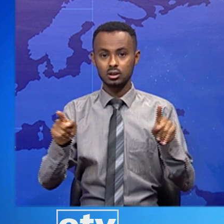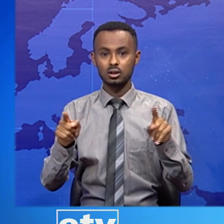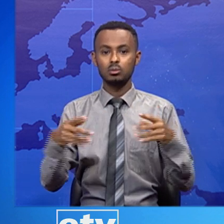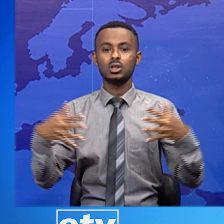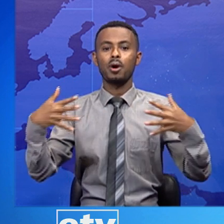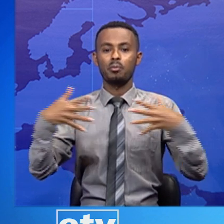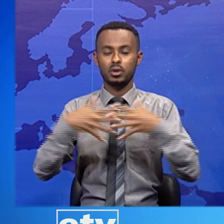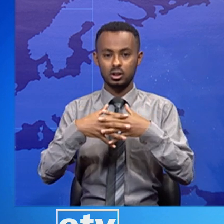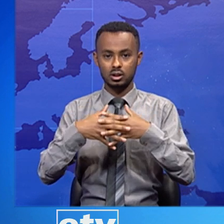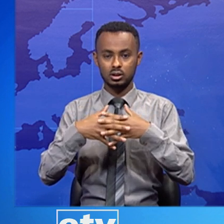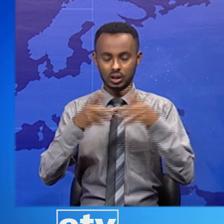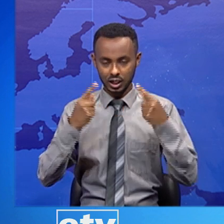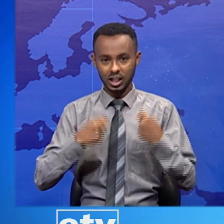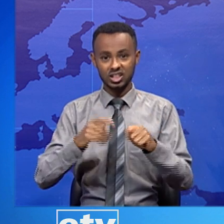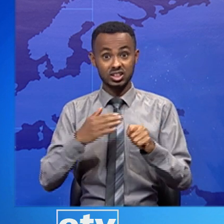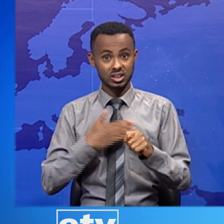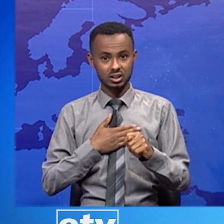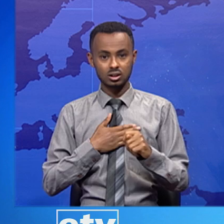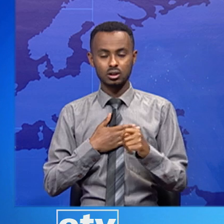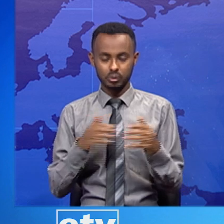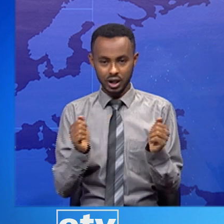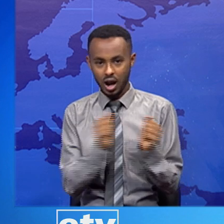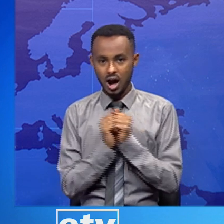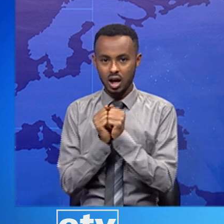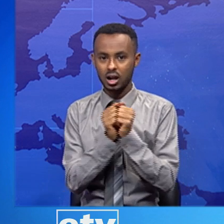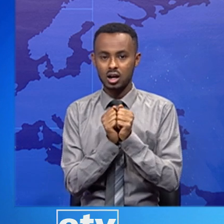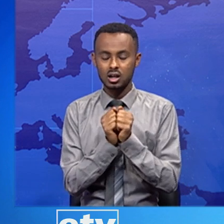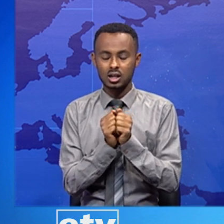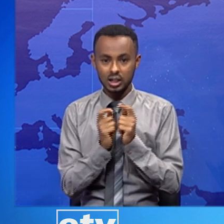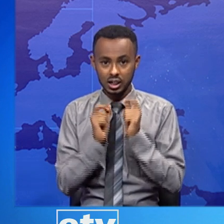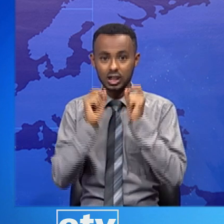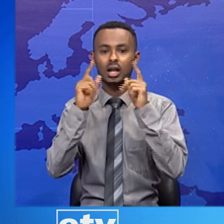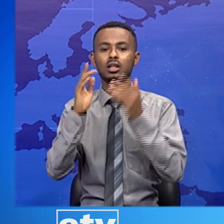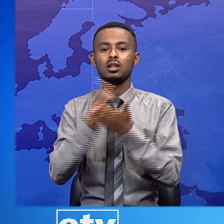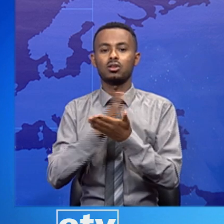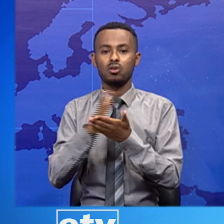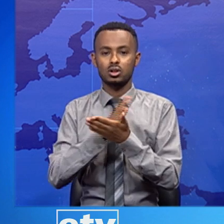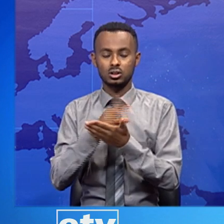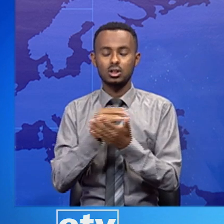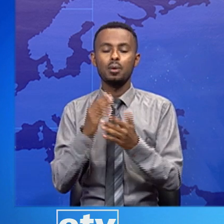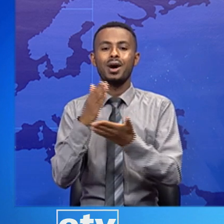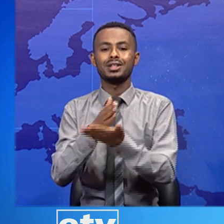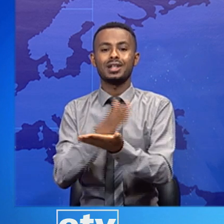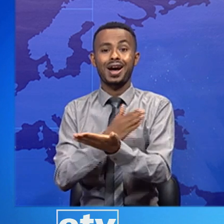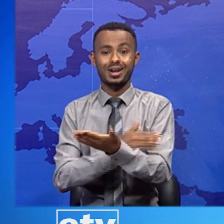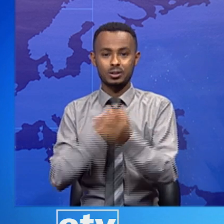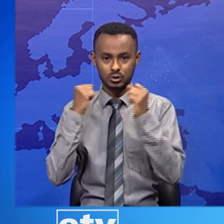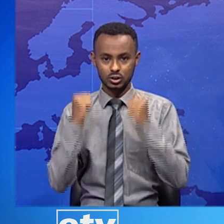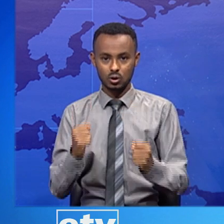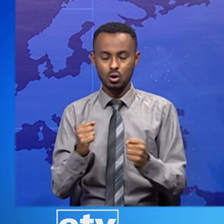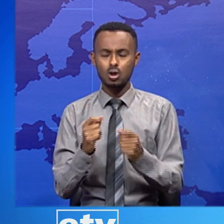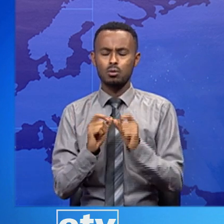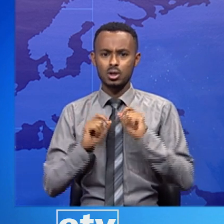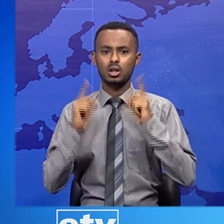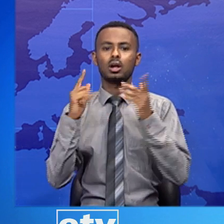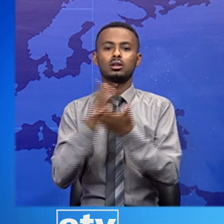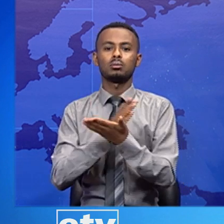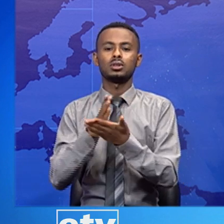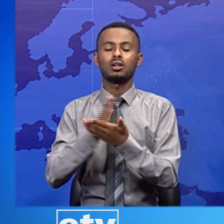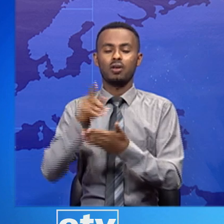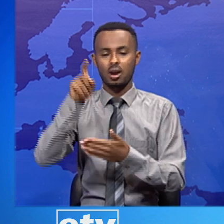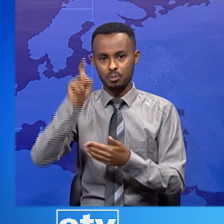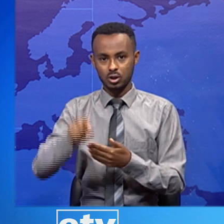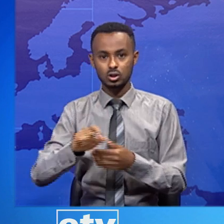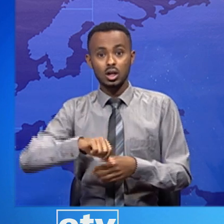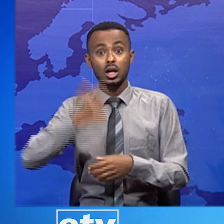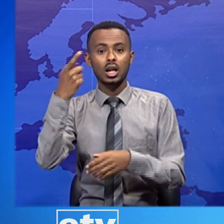ግን በተባበረ ጥረታችን በጋራ የነቃ ተሳትፏችን ነው እና ማስተካከል የምንችለው በንቃት